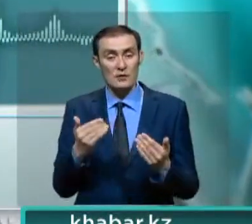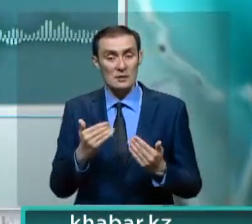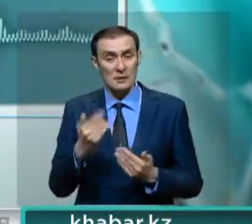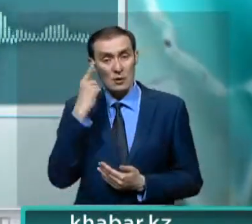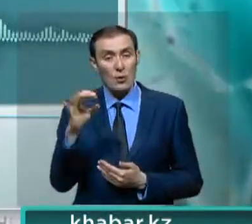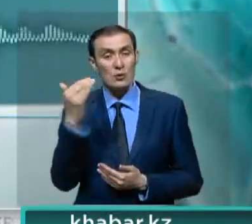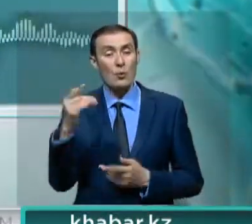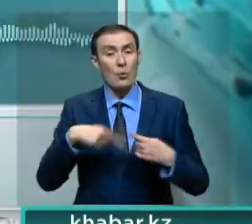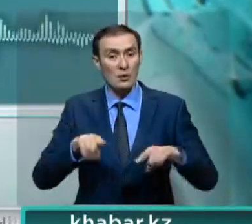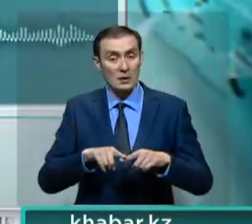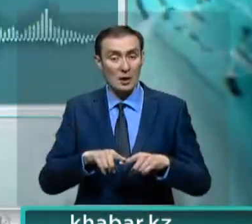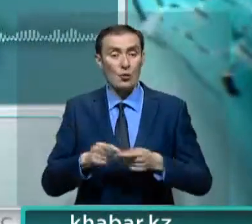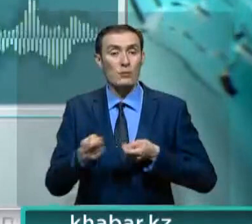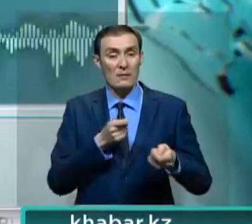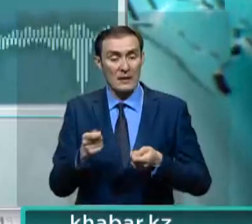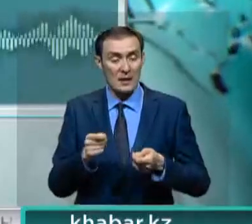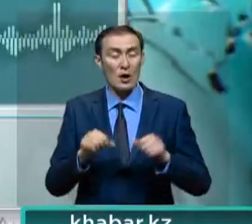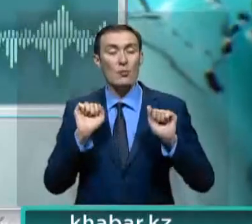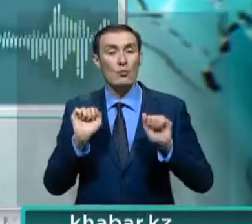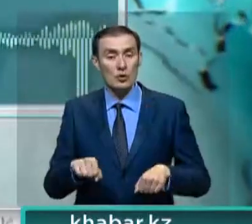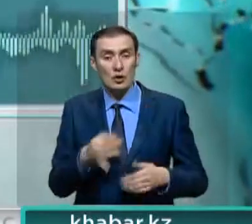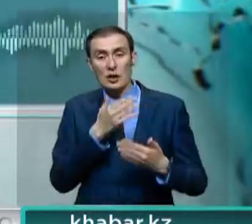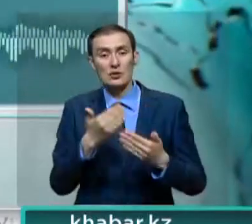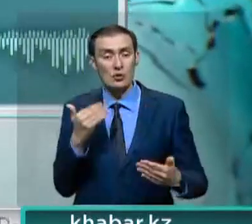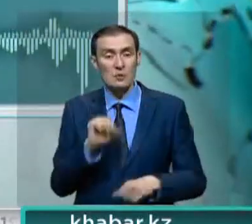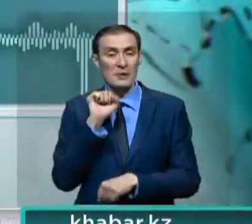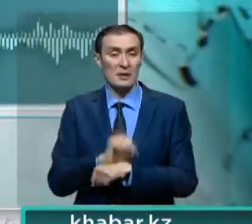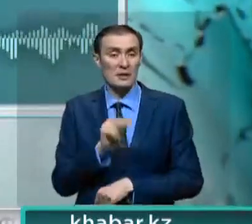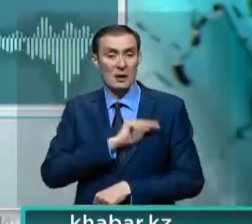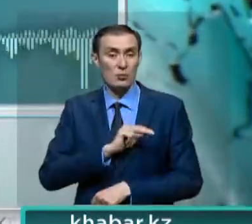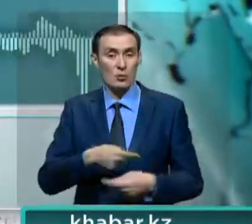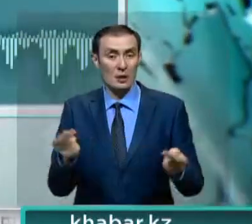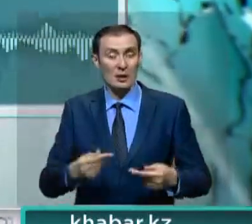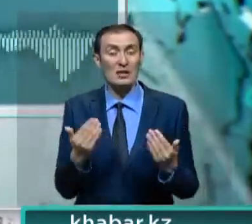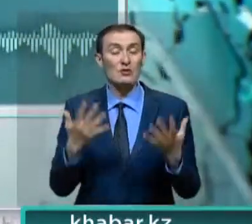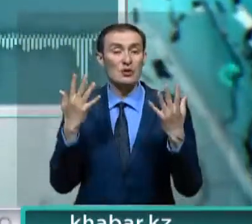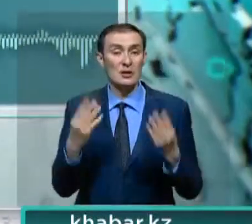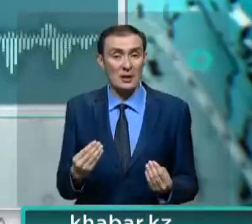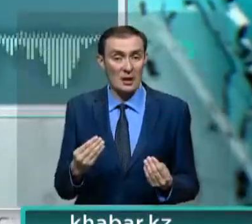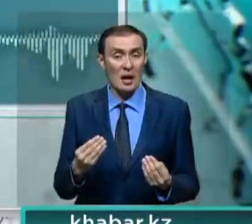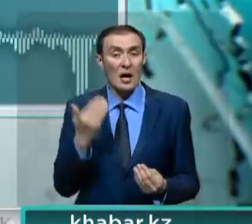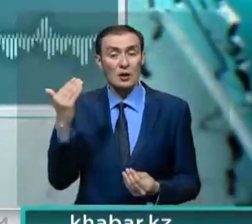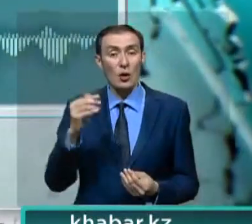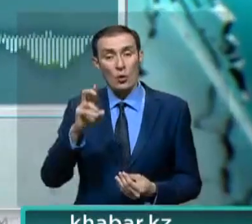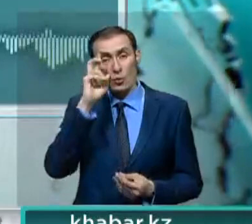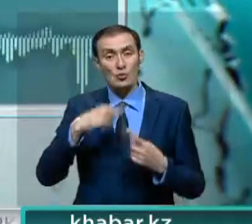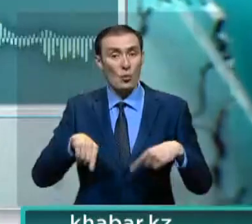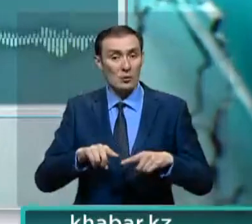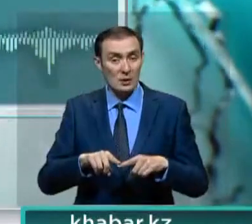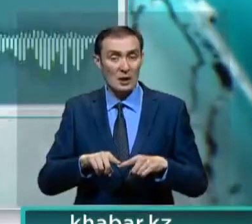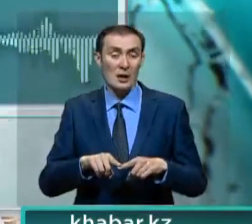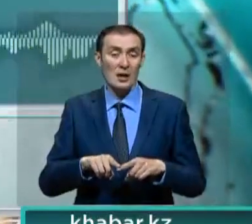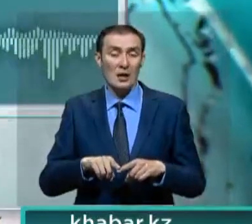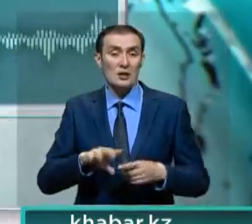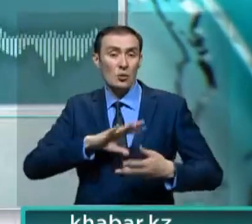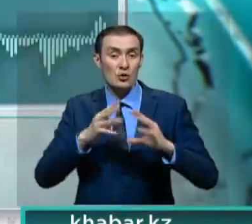от уполномоченного органа, управление вправе досрочно прекратить действие контракта. На сегодняшний день от уполномоченного органа